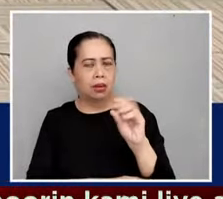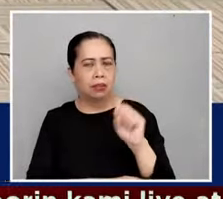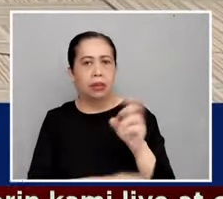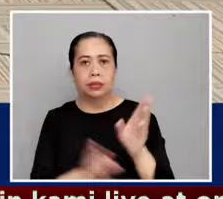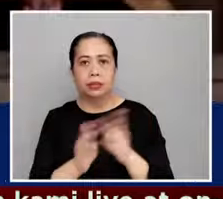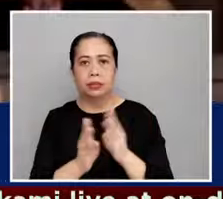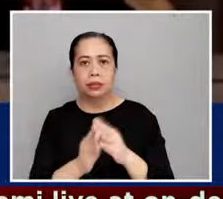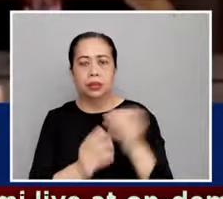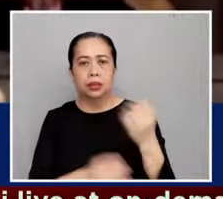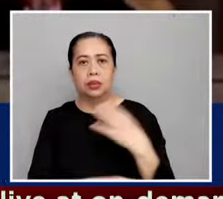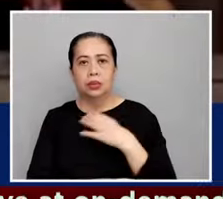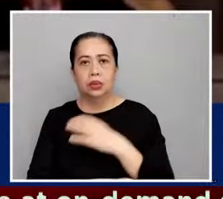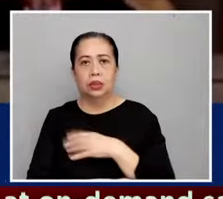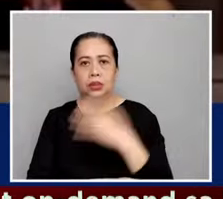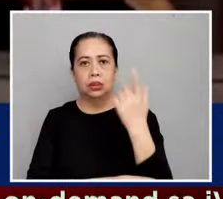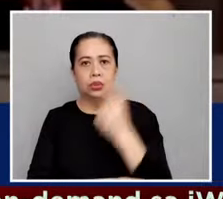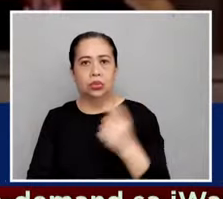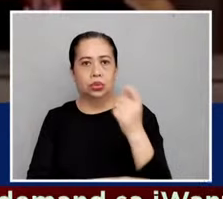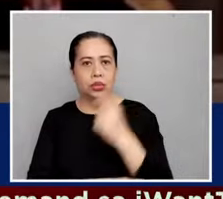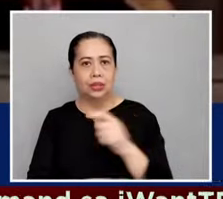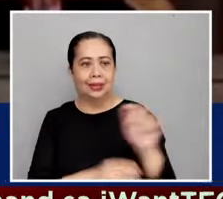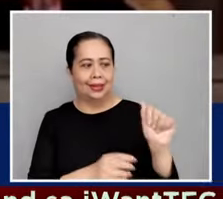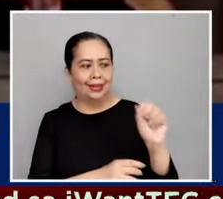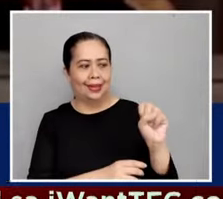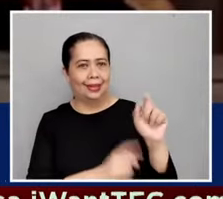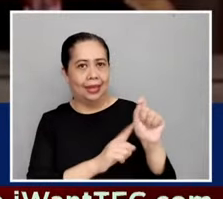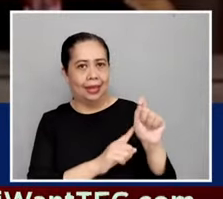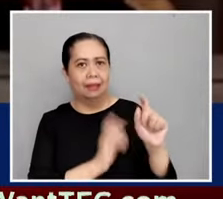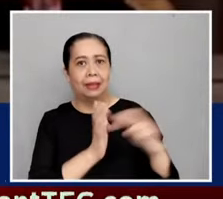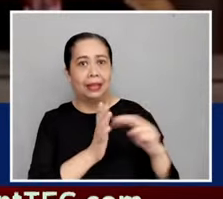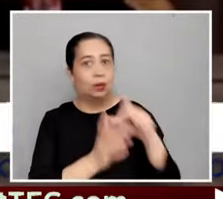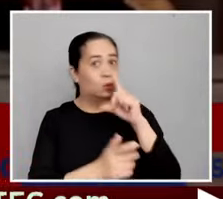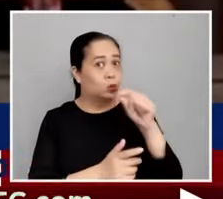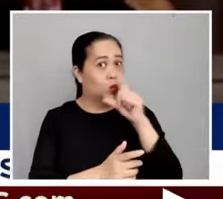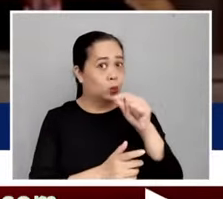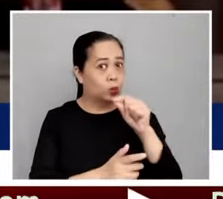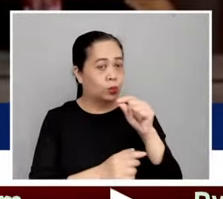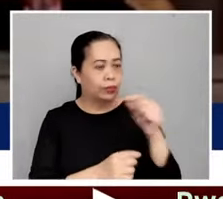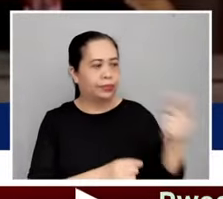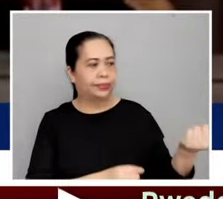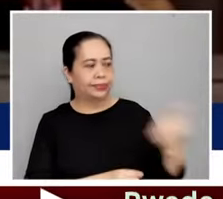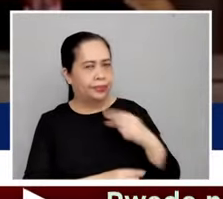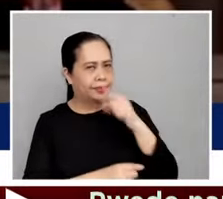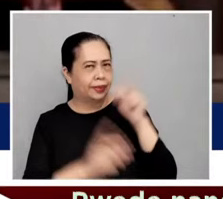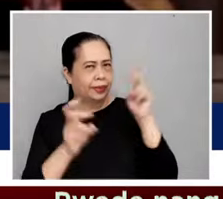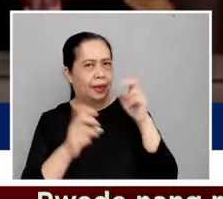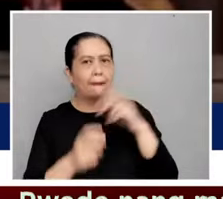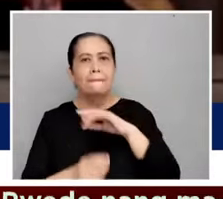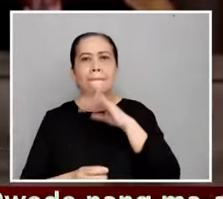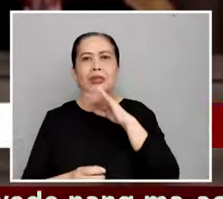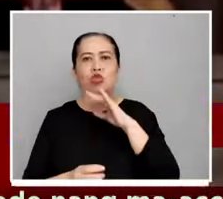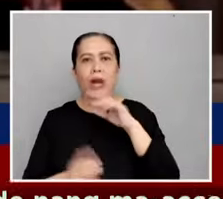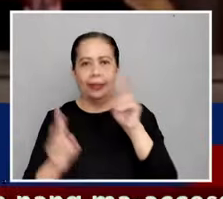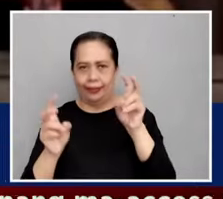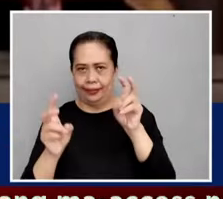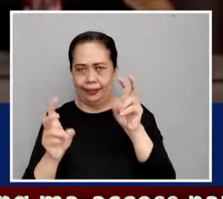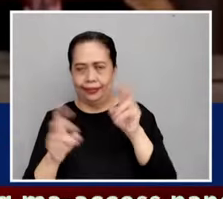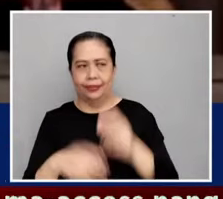nitong Martes. Yung mga assets, no, binibigyan ng they call it basura eh.